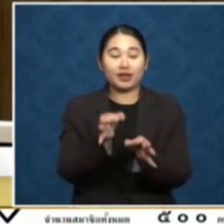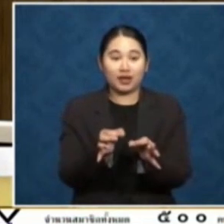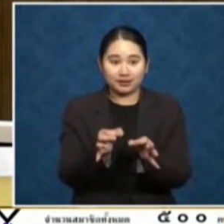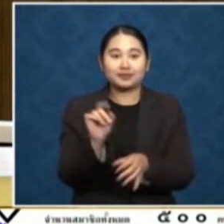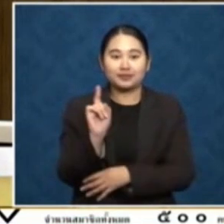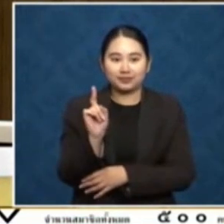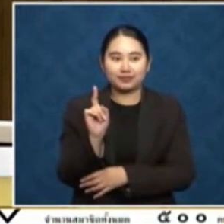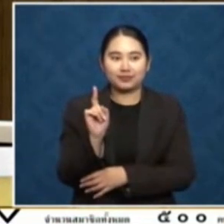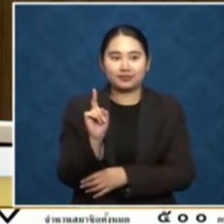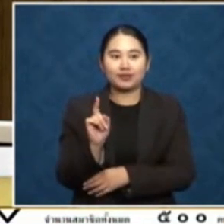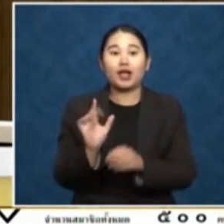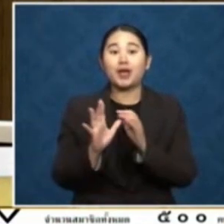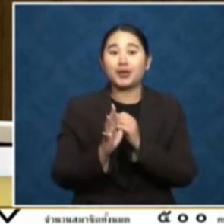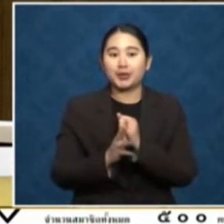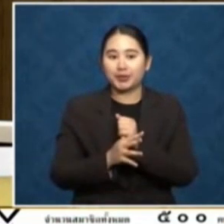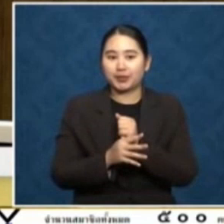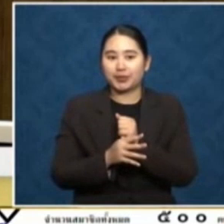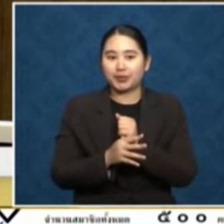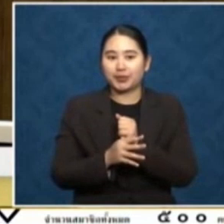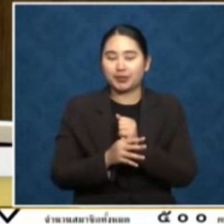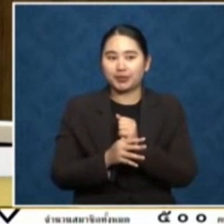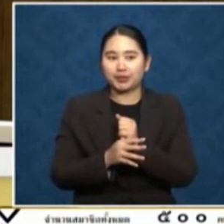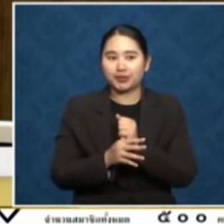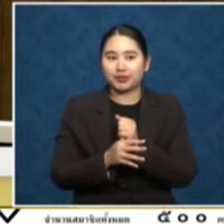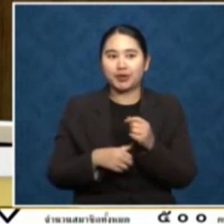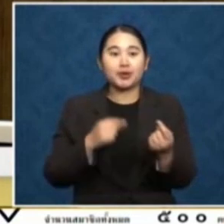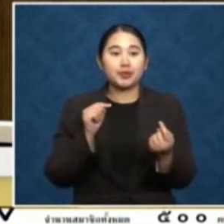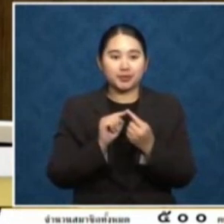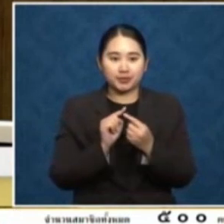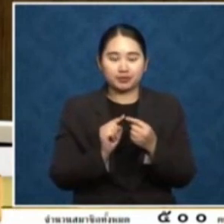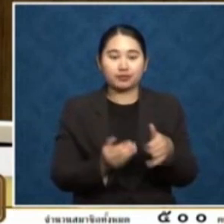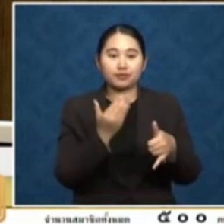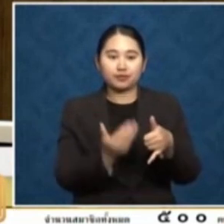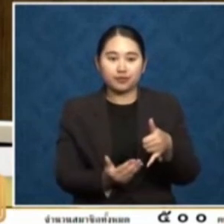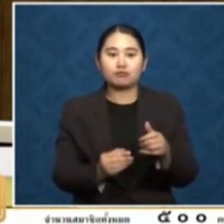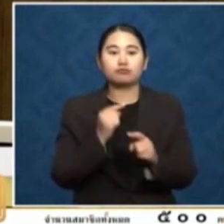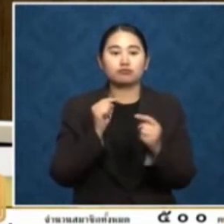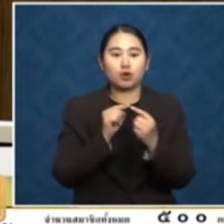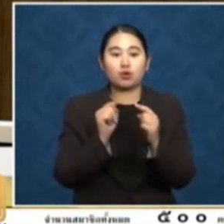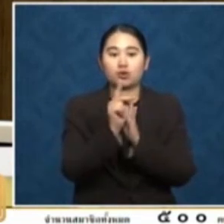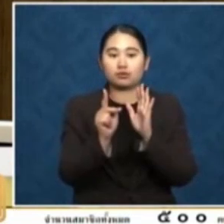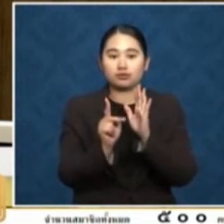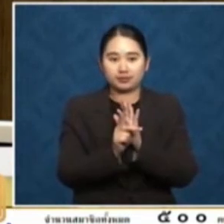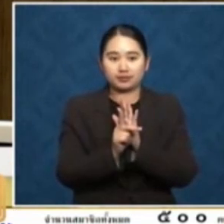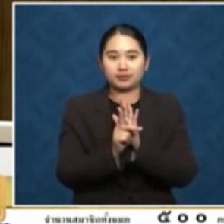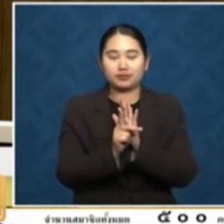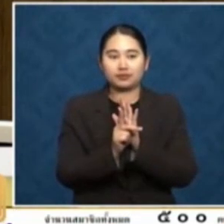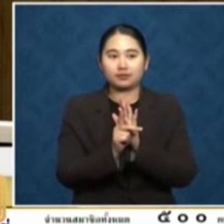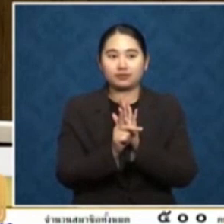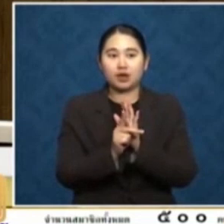แต่ท่านกำลังจะอธิบายว่ากระเทยก็จะไม่มีที่ทางและตัวตนทางกฎหม